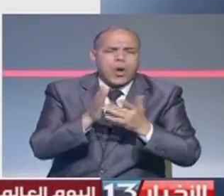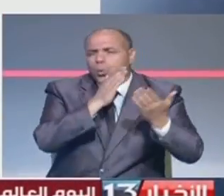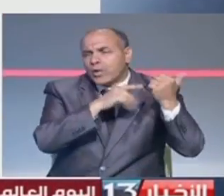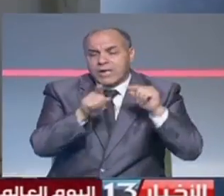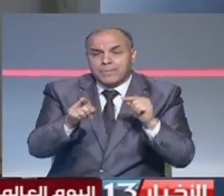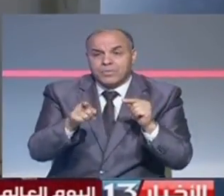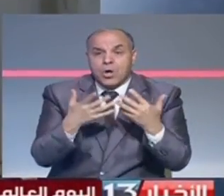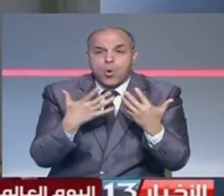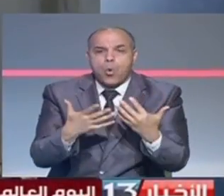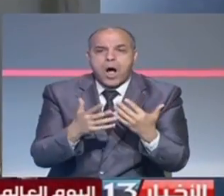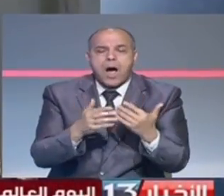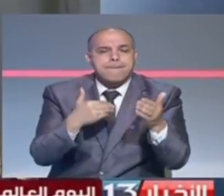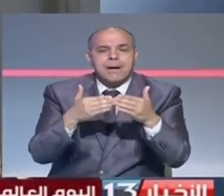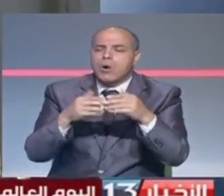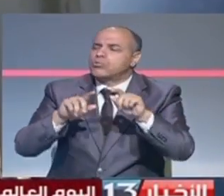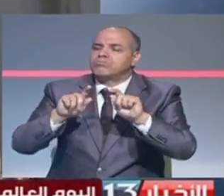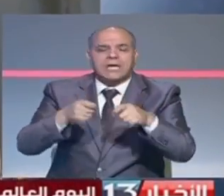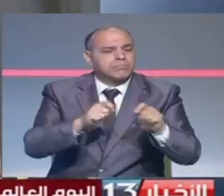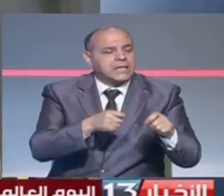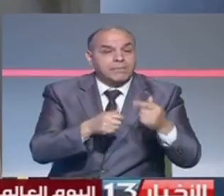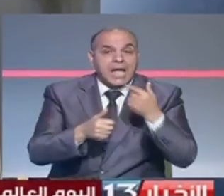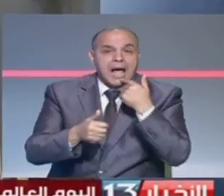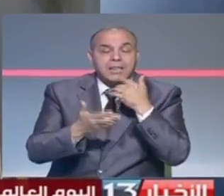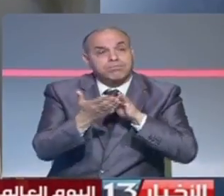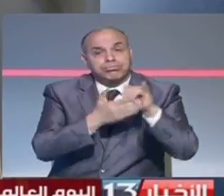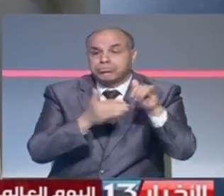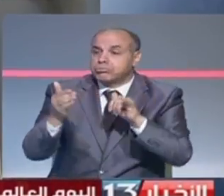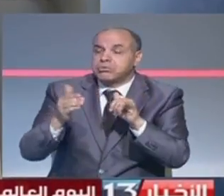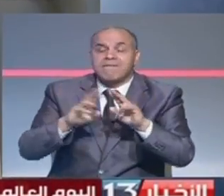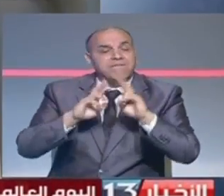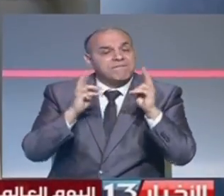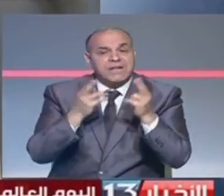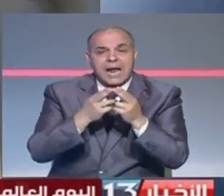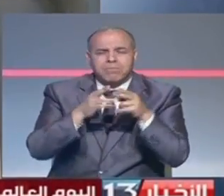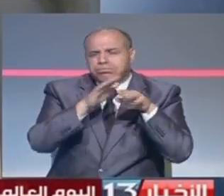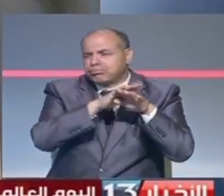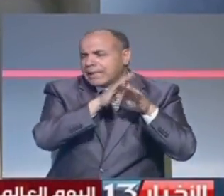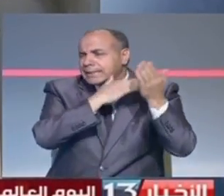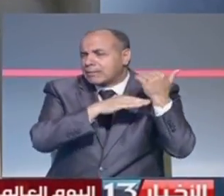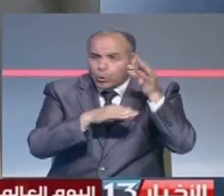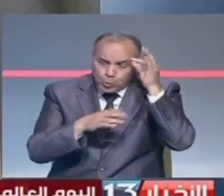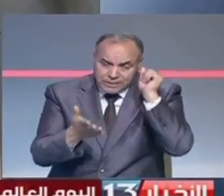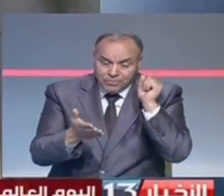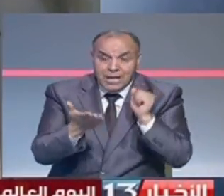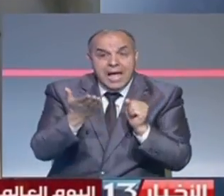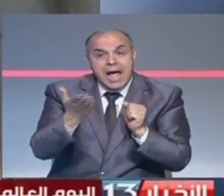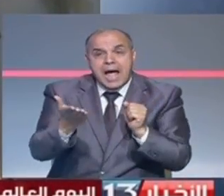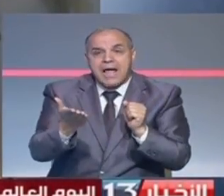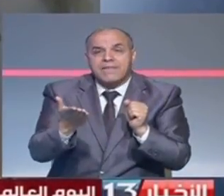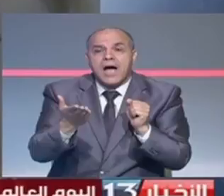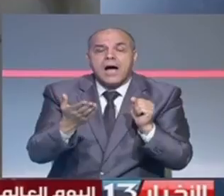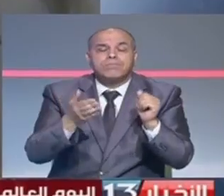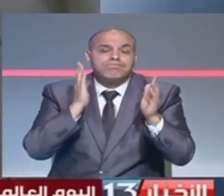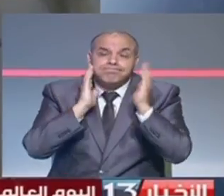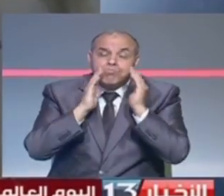وهم وراء الابواب المغلقه كما سافرت بهم في ارجاء هذا المخزون التراثي هكذا باتت الشبكه